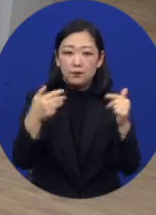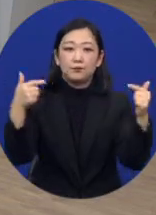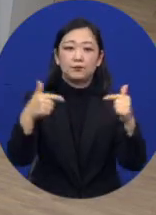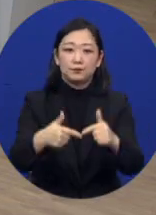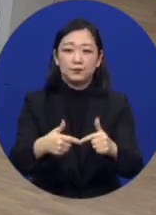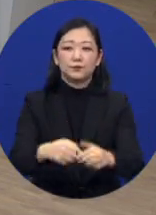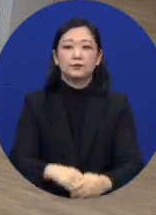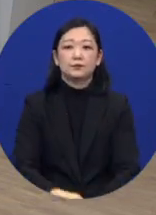줄었습니다